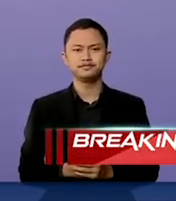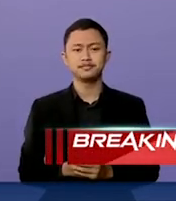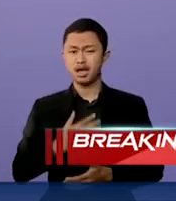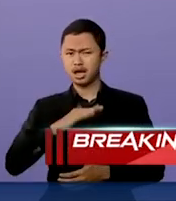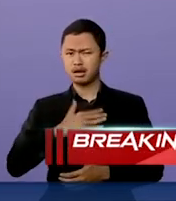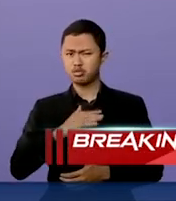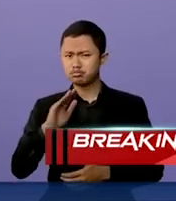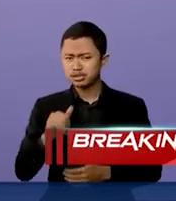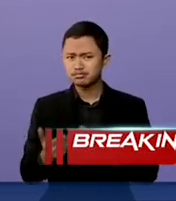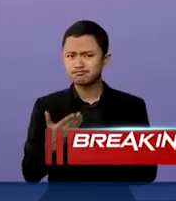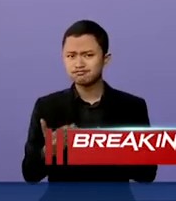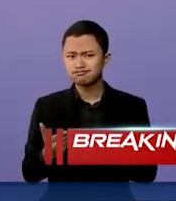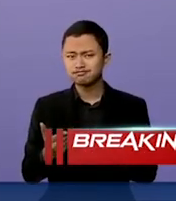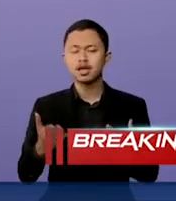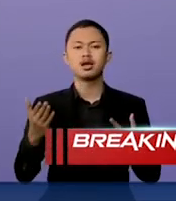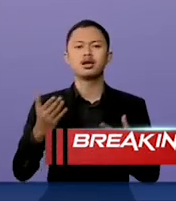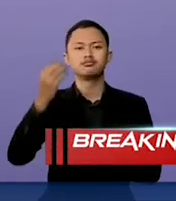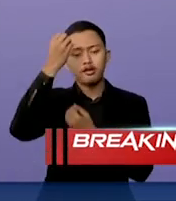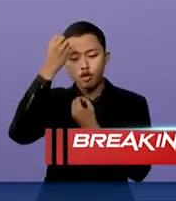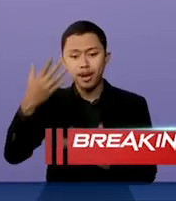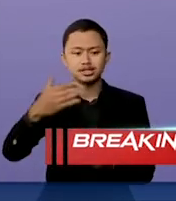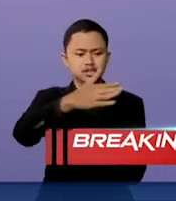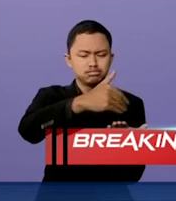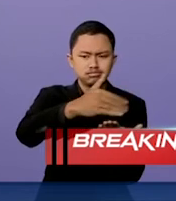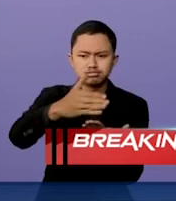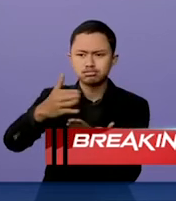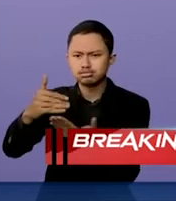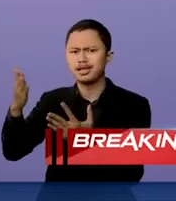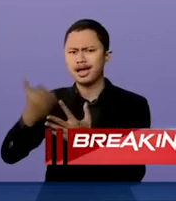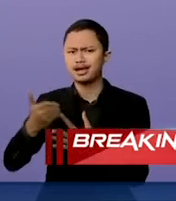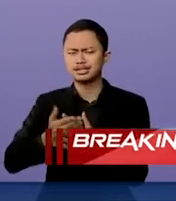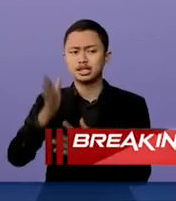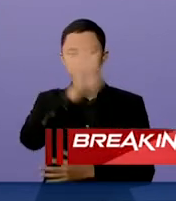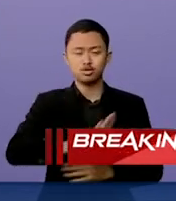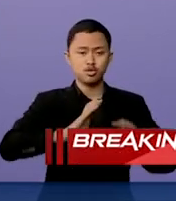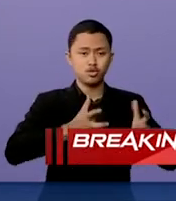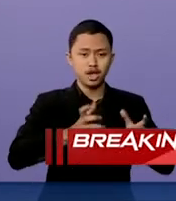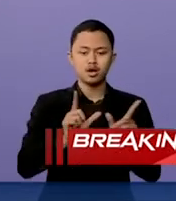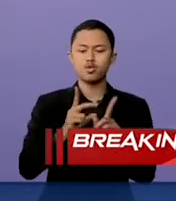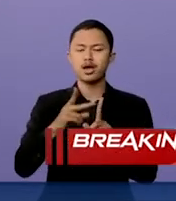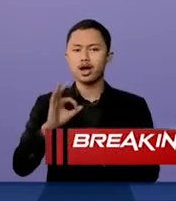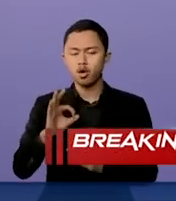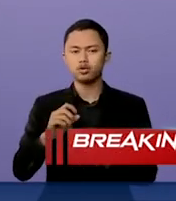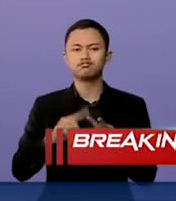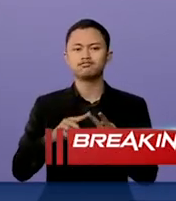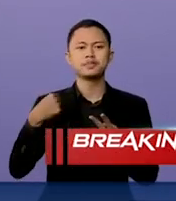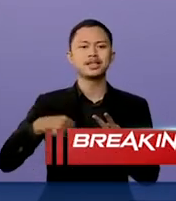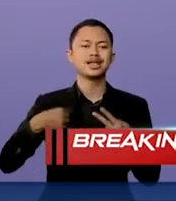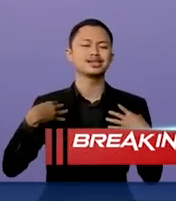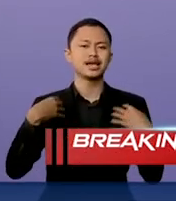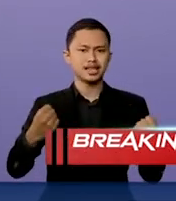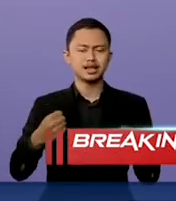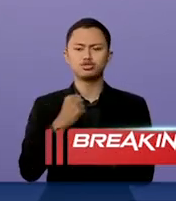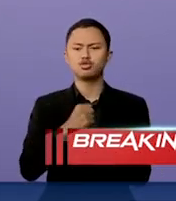punya keraguan akseslah dan kumpulkanlah terus informasi dari seluruh dunia baik dari WHO dari Kemenkes